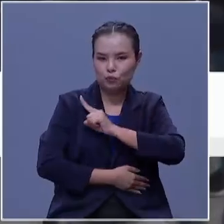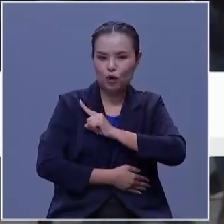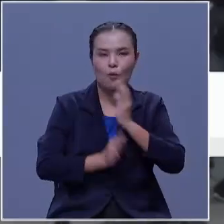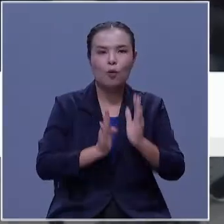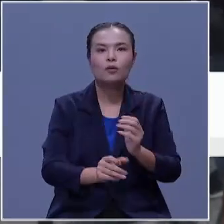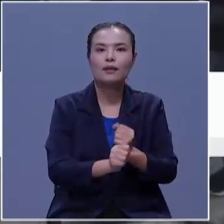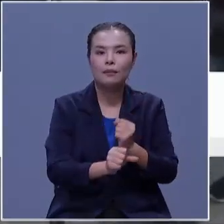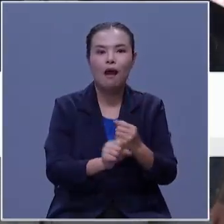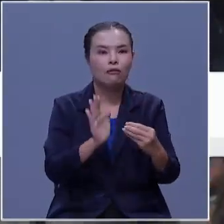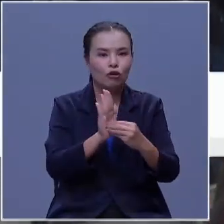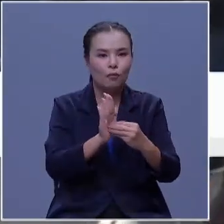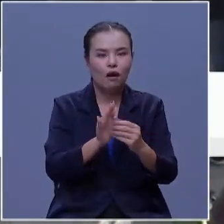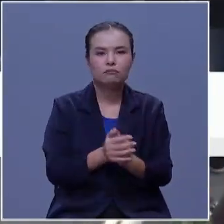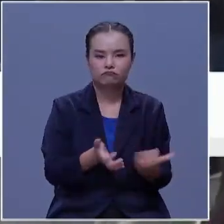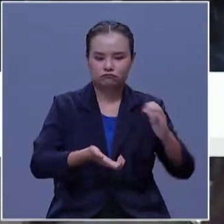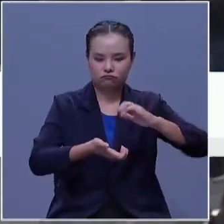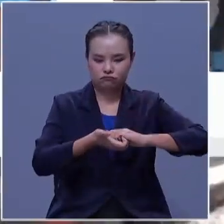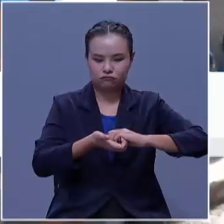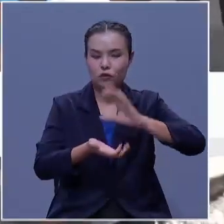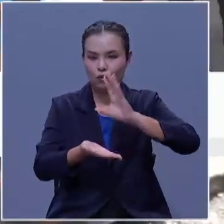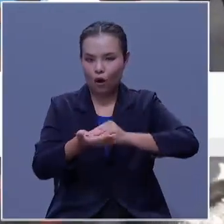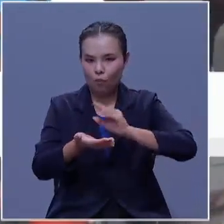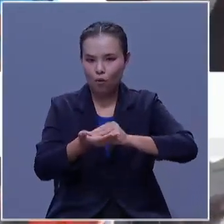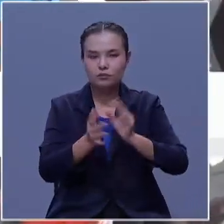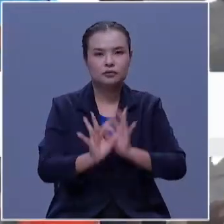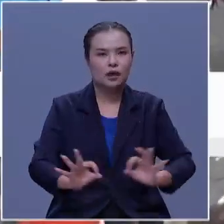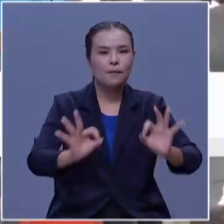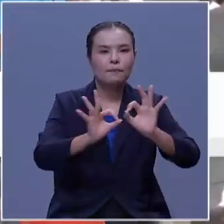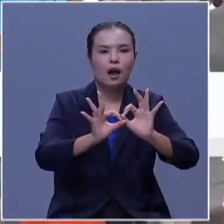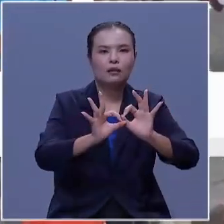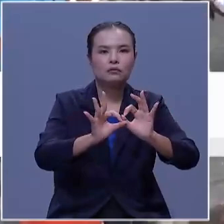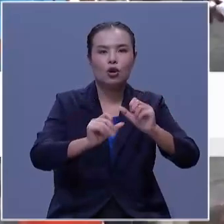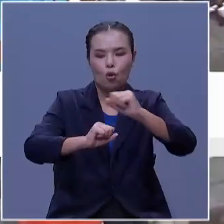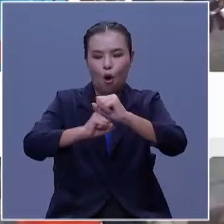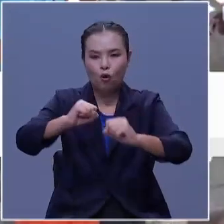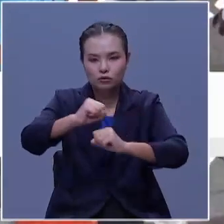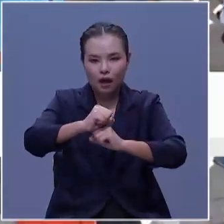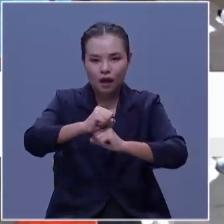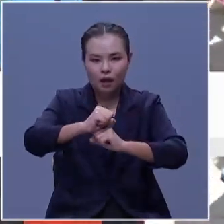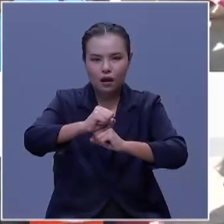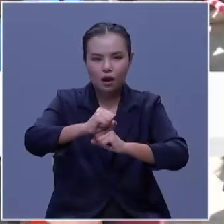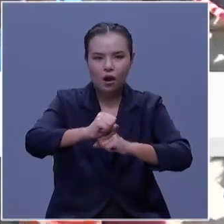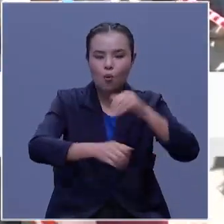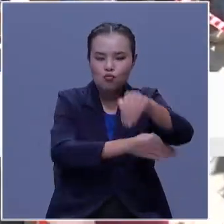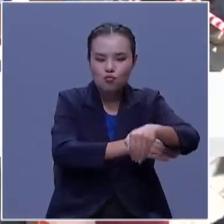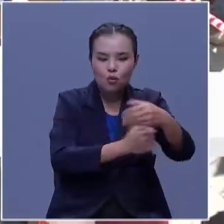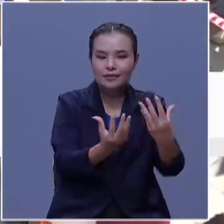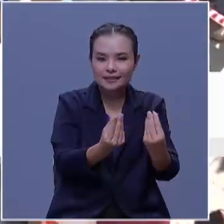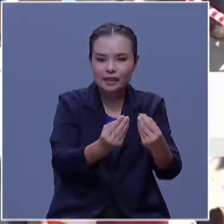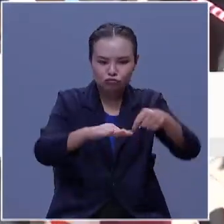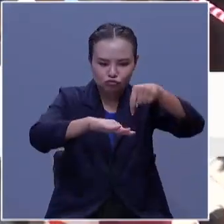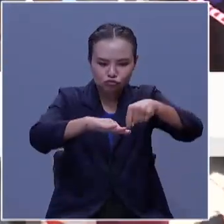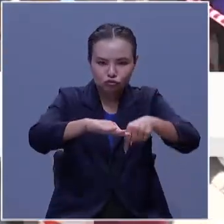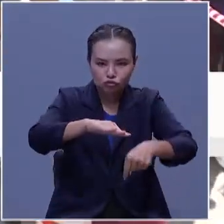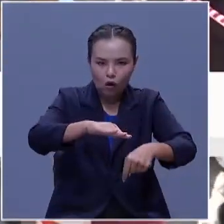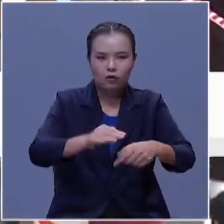ทม.ซึ่งจะมีการบูรณาการเรื่องข้อมูลโดยเฉพาะบริเวณที่มีการก่อสร้างมีการขุดดินเจาะเฉพาะไซ